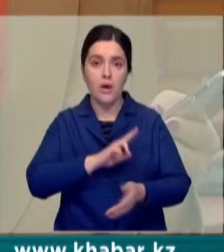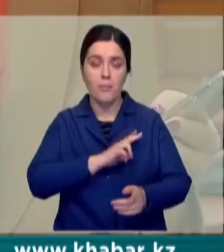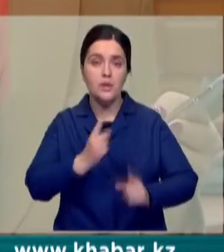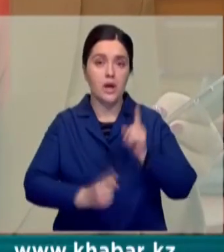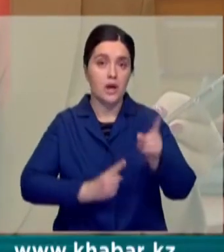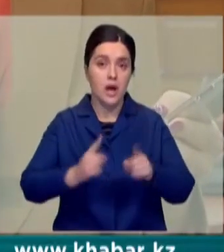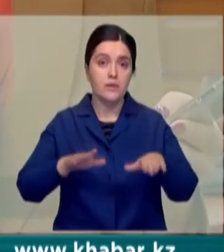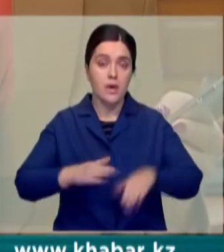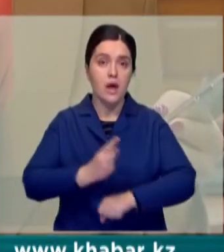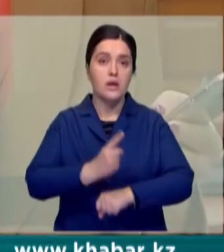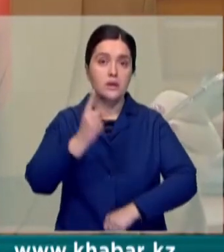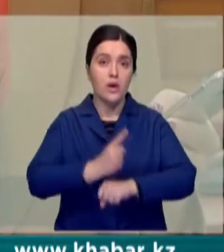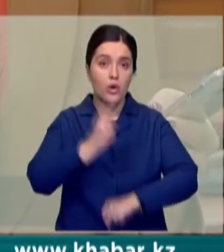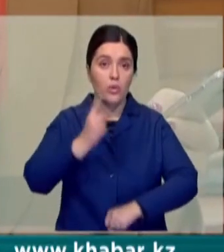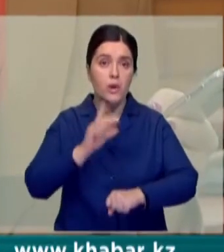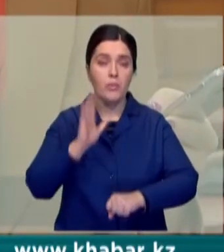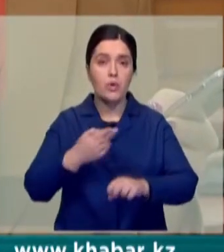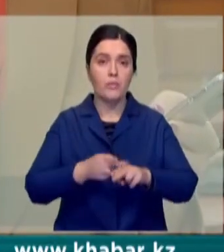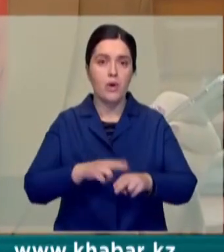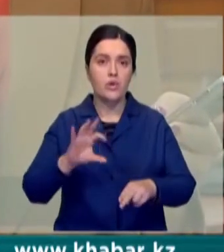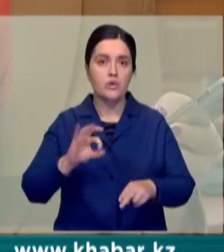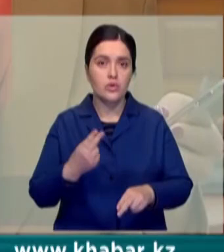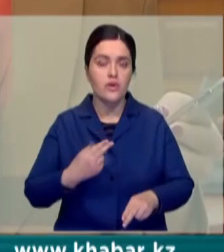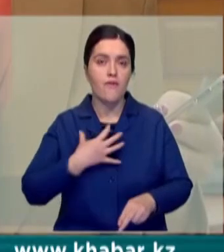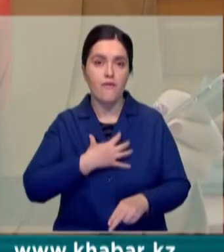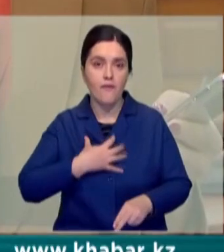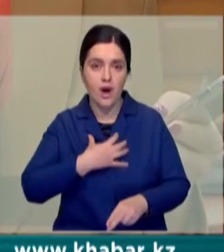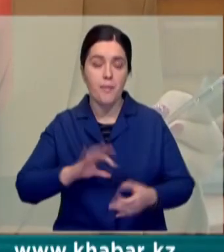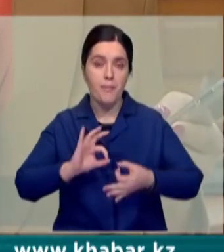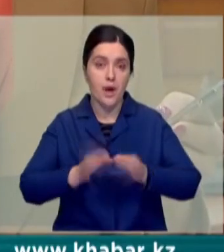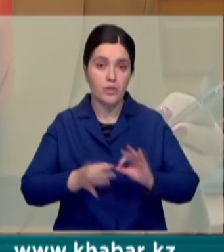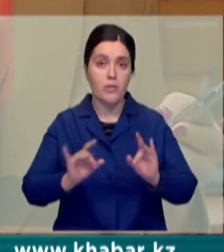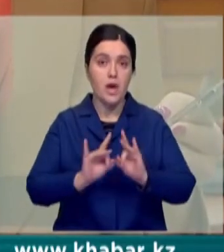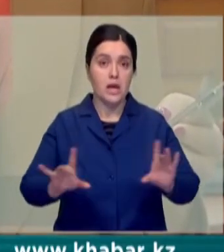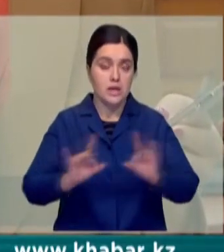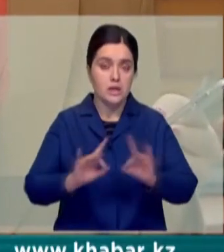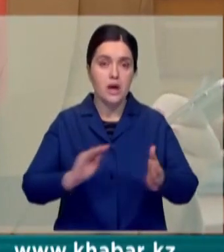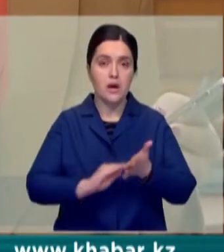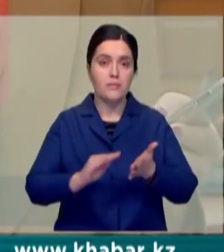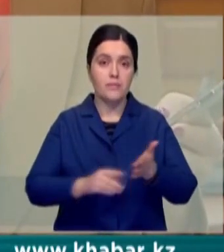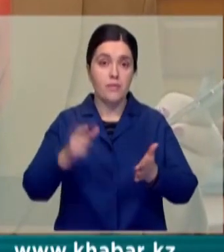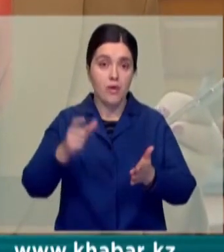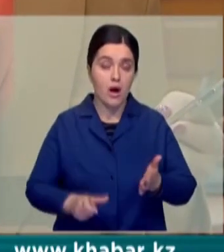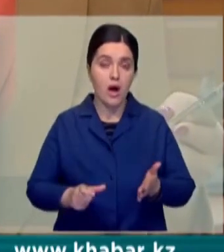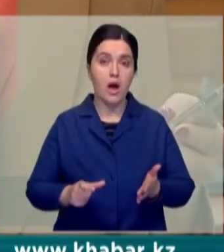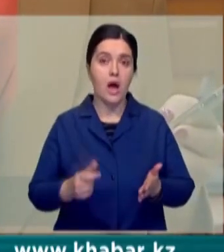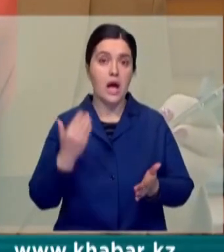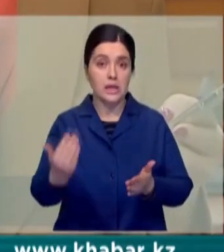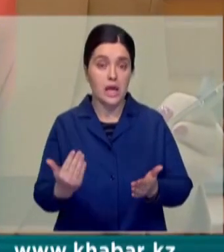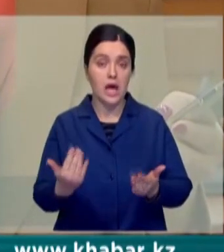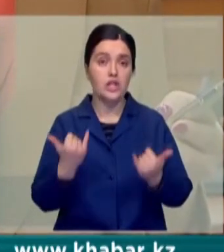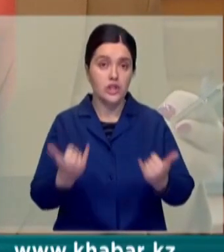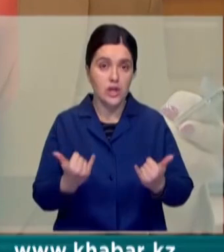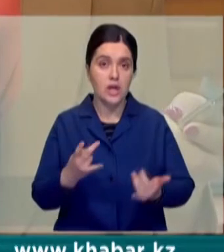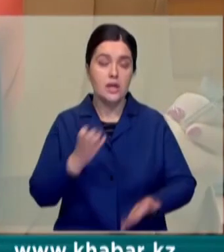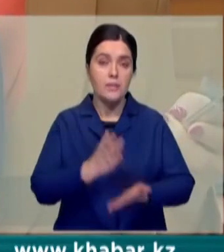функционированию космодрома, а также проект несет социально важный аспект. Подробнее расскажет наш корреспондент Айгуль Амантаева. Она сейчас на прямой